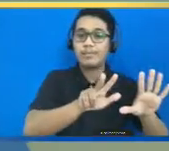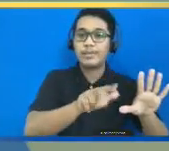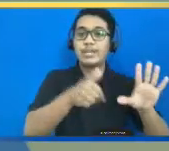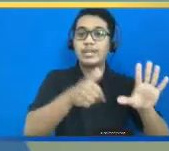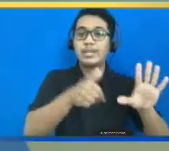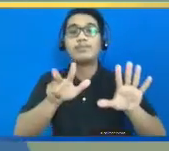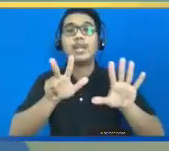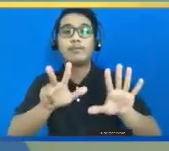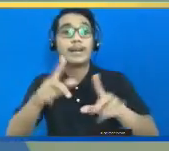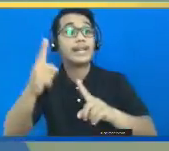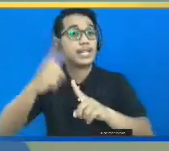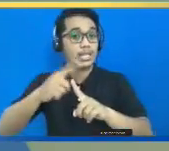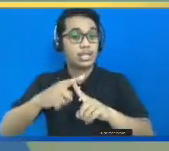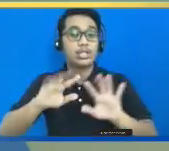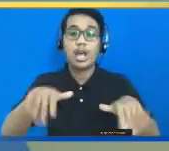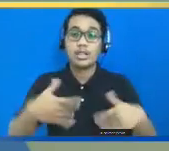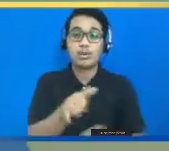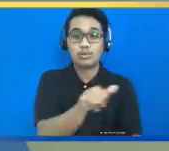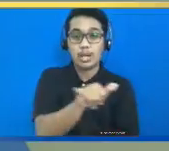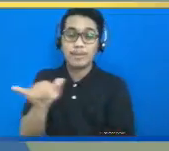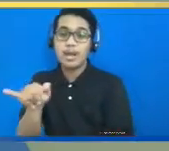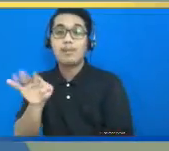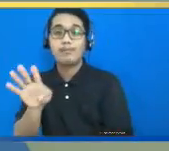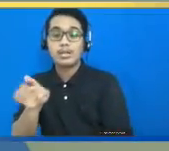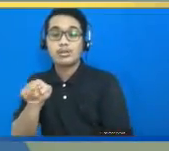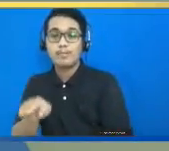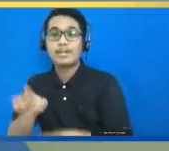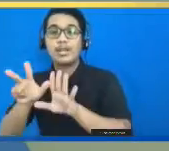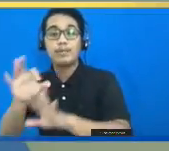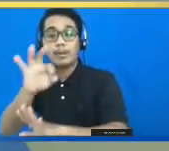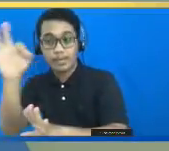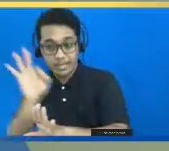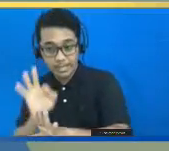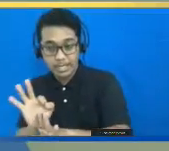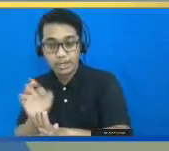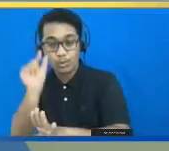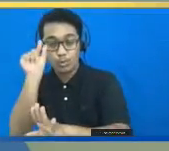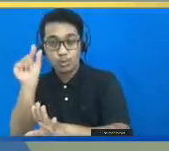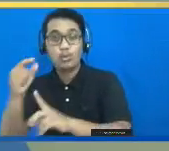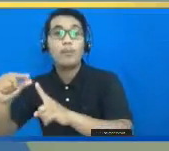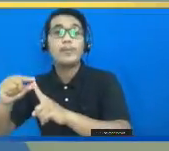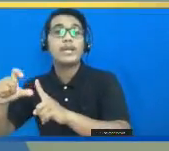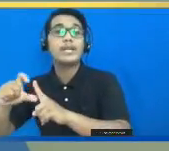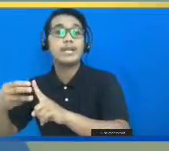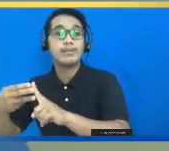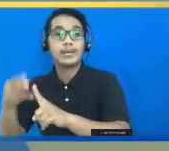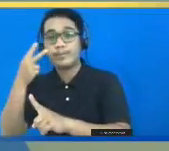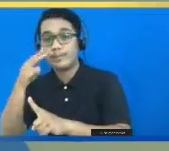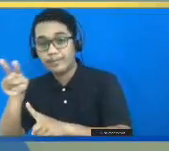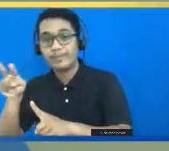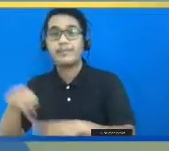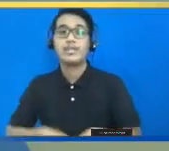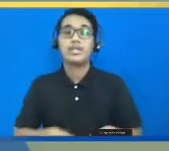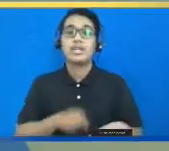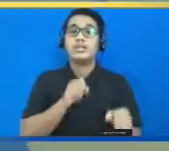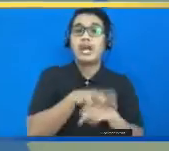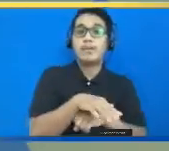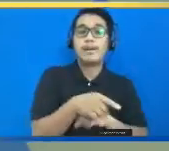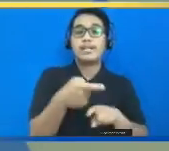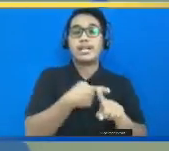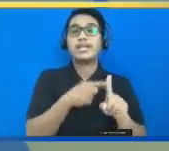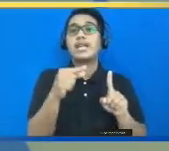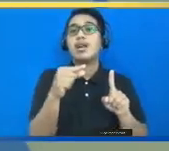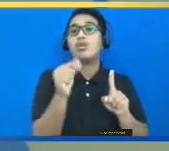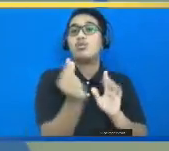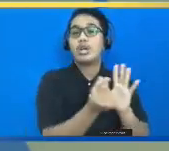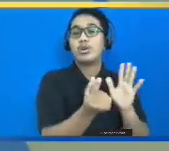868 triliun atau setara 4,8 lima persen terhadap PDB tentunya dengan dampak dari undang-undang HPP